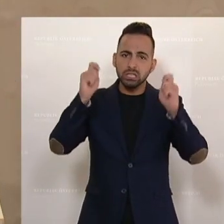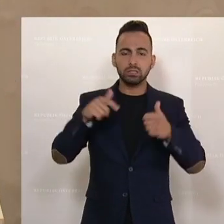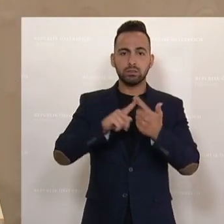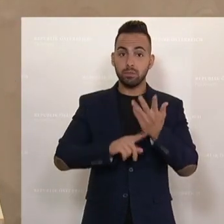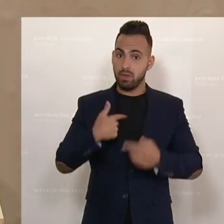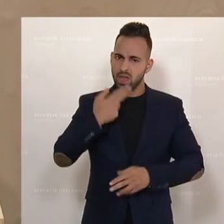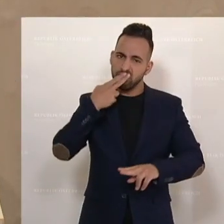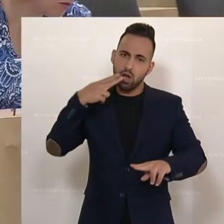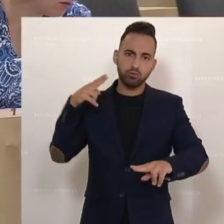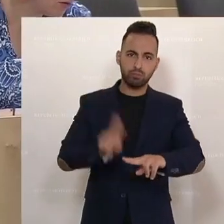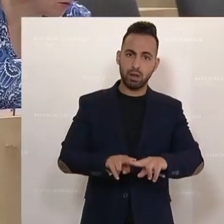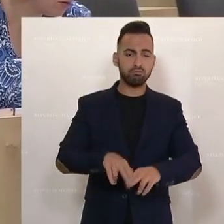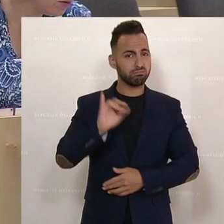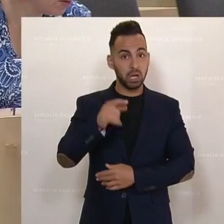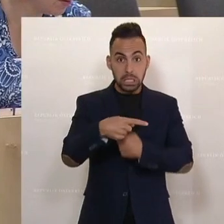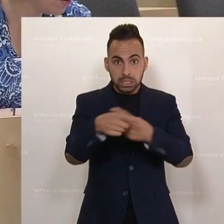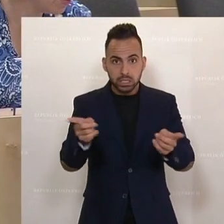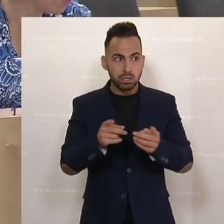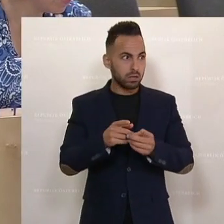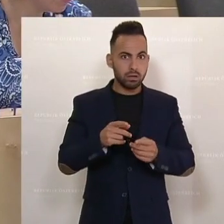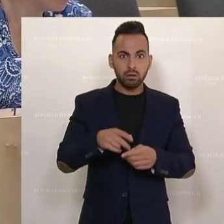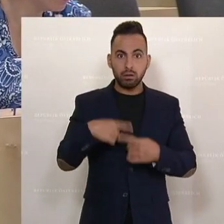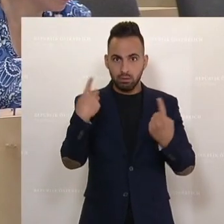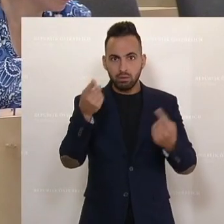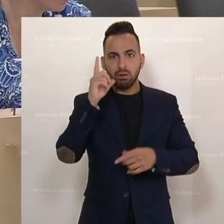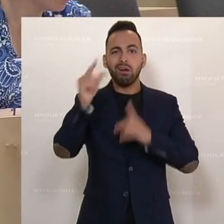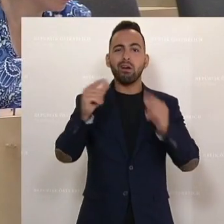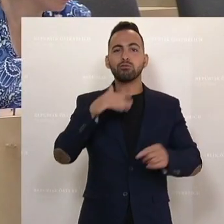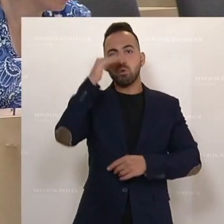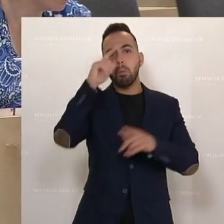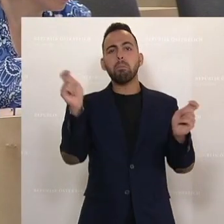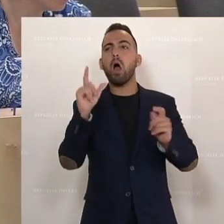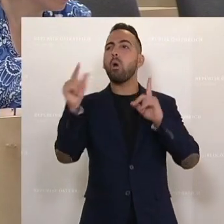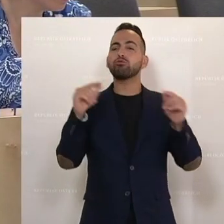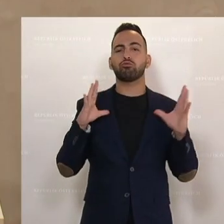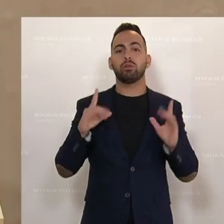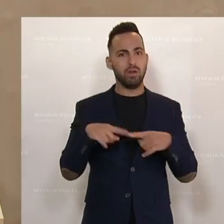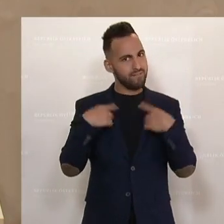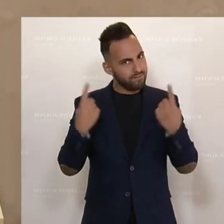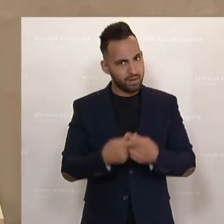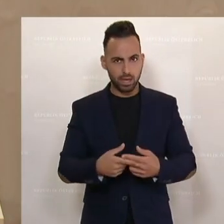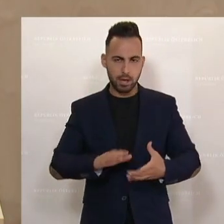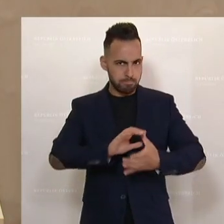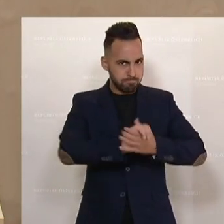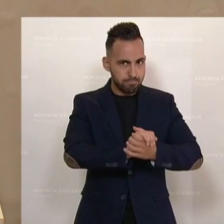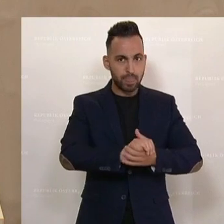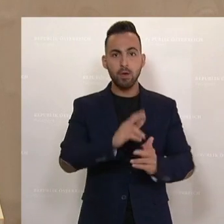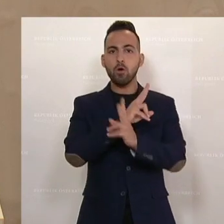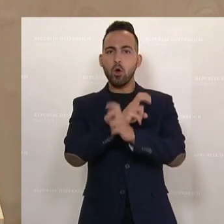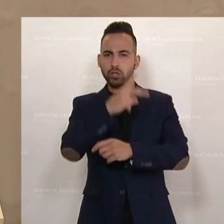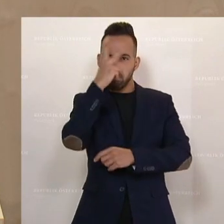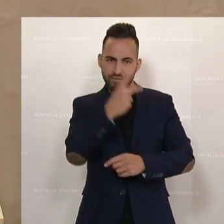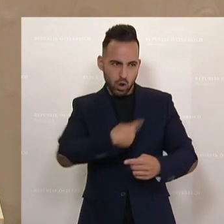ich verspreche Ihnen, während Sie sich jetzt alle verabschieden in die Sommerpause, werden wir den Schulterschluss mit der